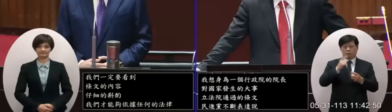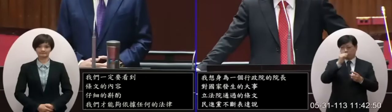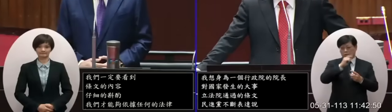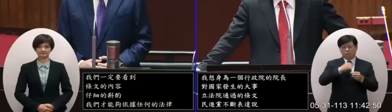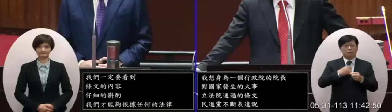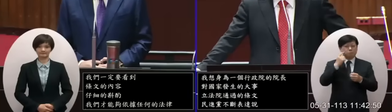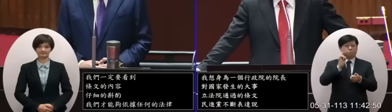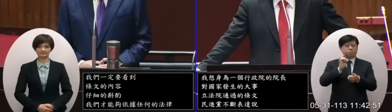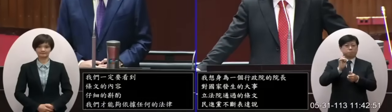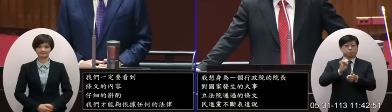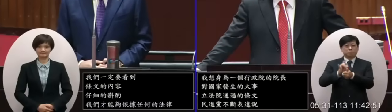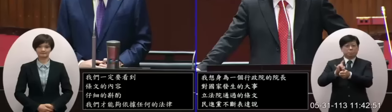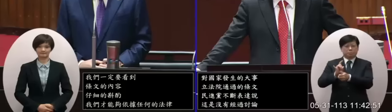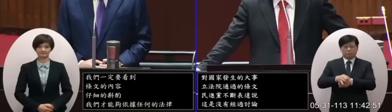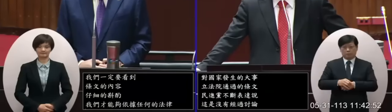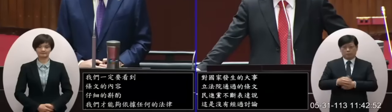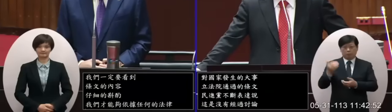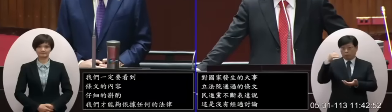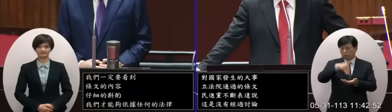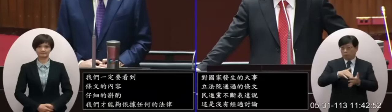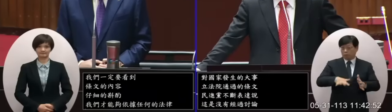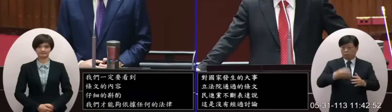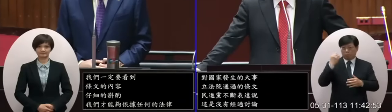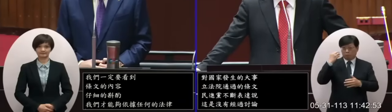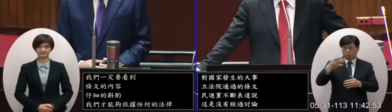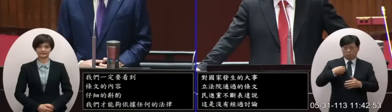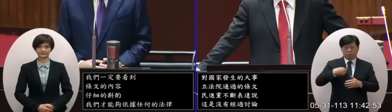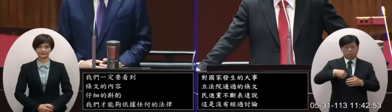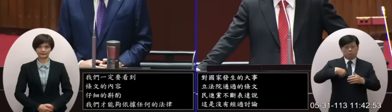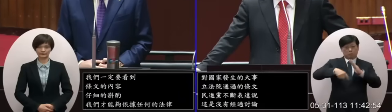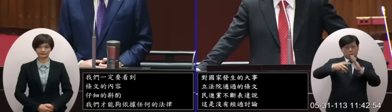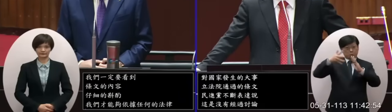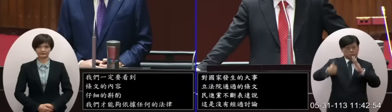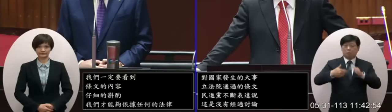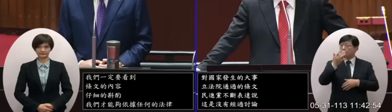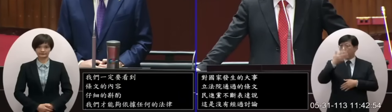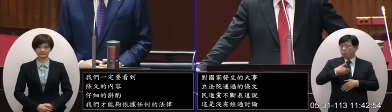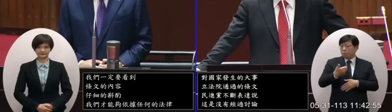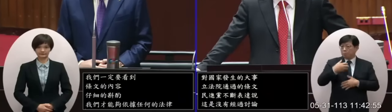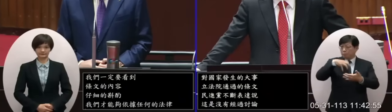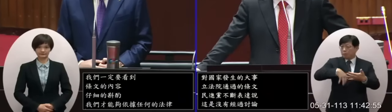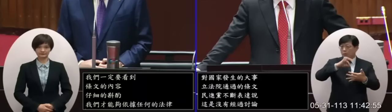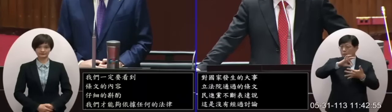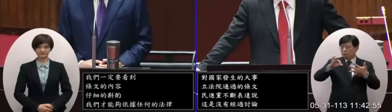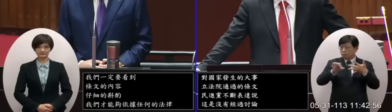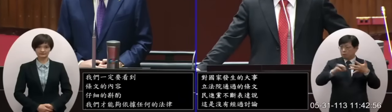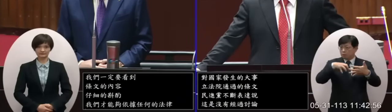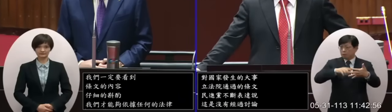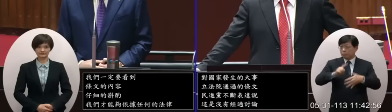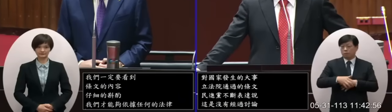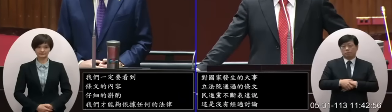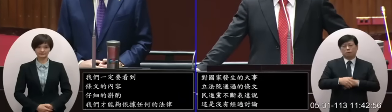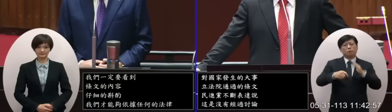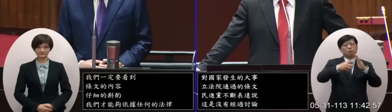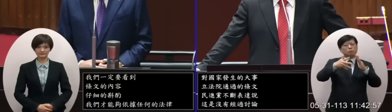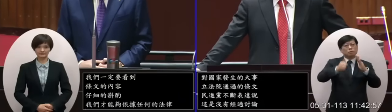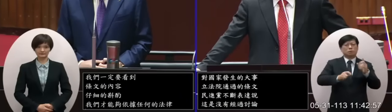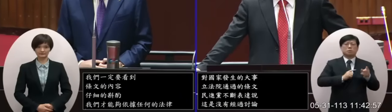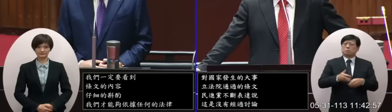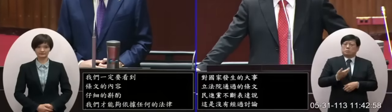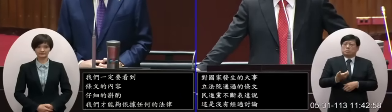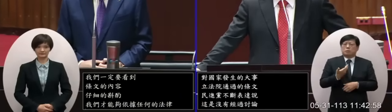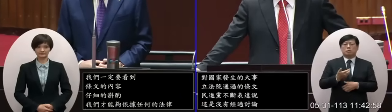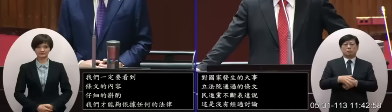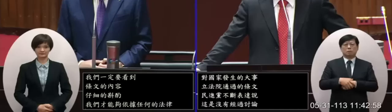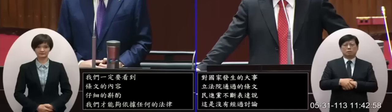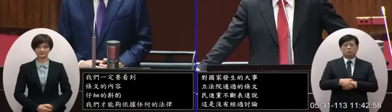大谎。但是竟然新任的阁揆说不了解内容条文，那竟然院长你不了解